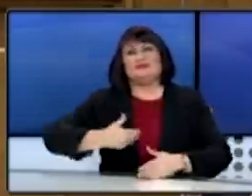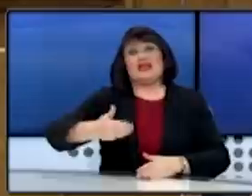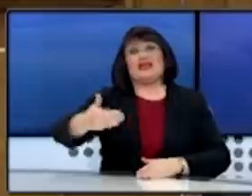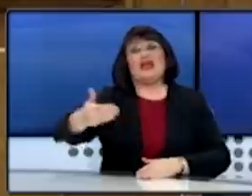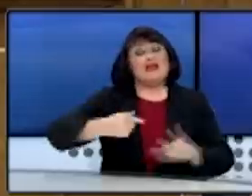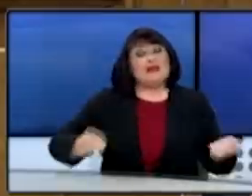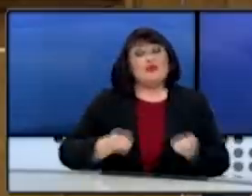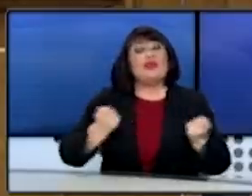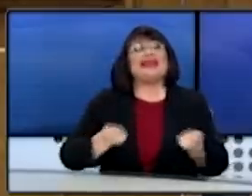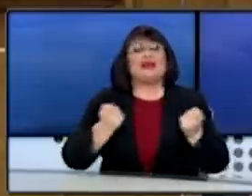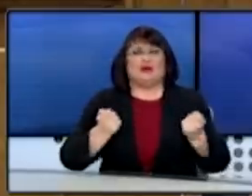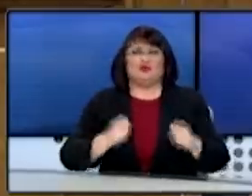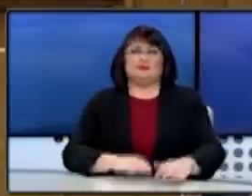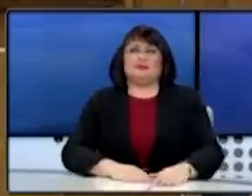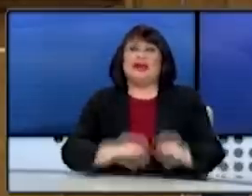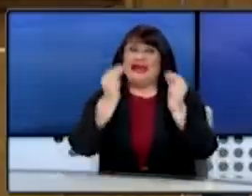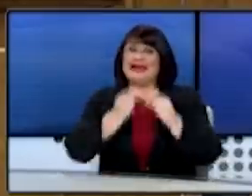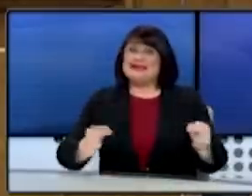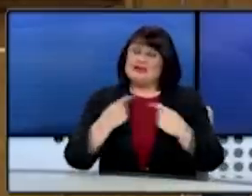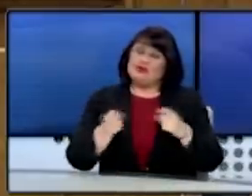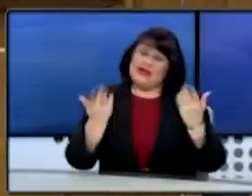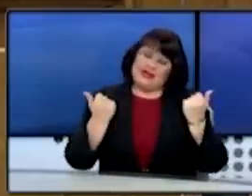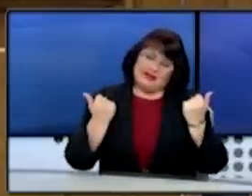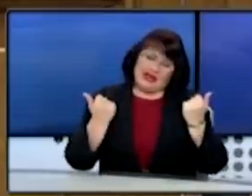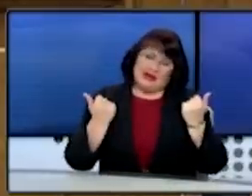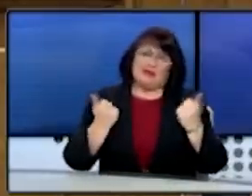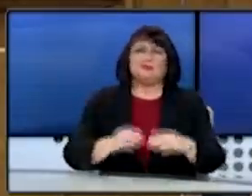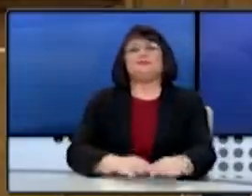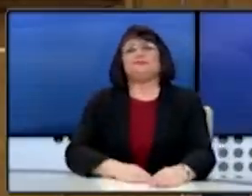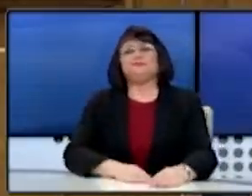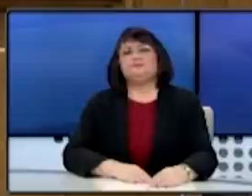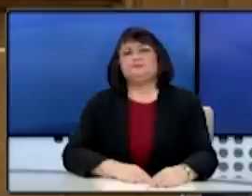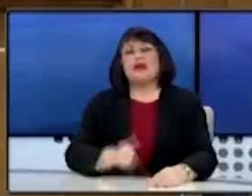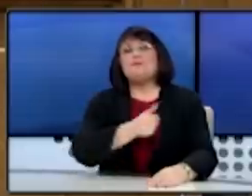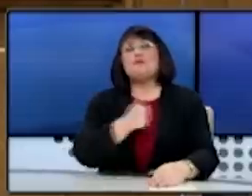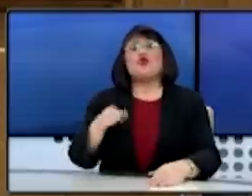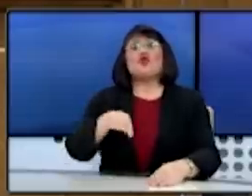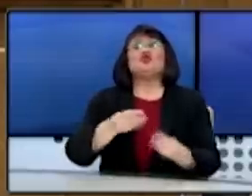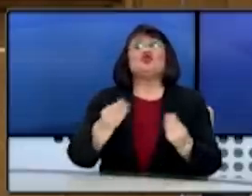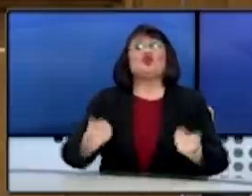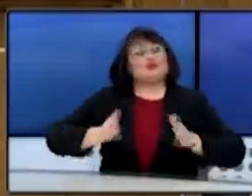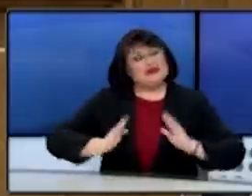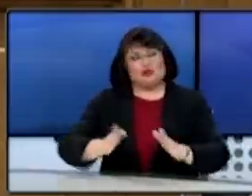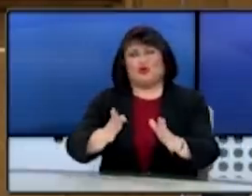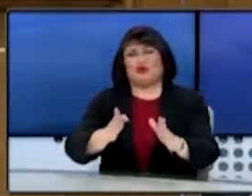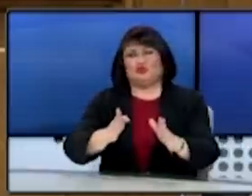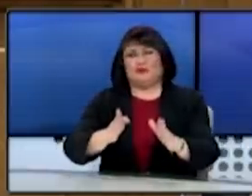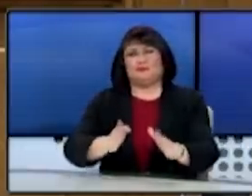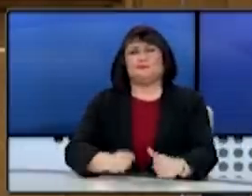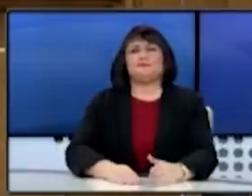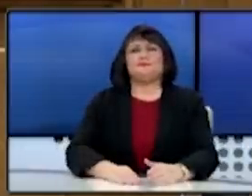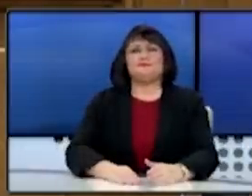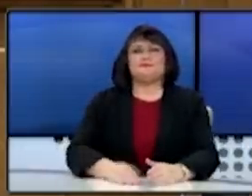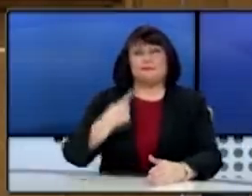επερχόμενες εξελίξεις. Άλλη λύση σήμερα δεν υπάρχει. Μόνο έτσι θα μπορέσουμε να πάμε μπροστά.